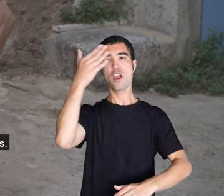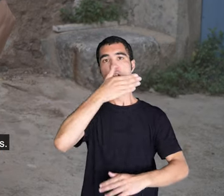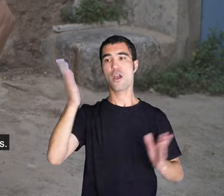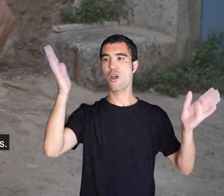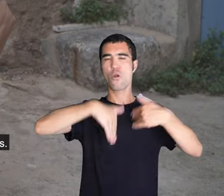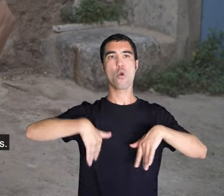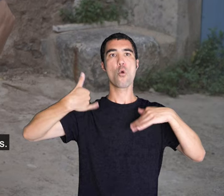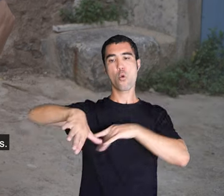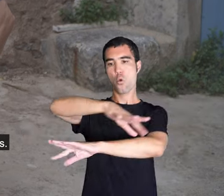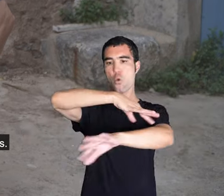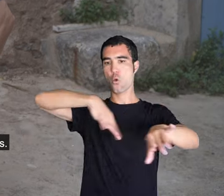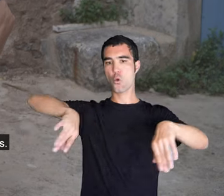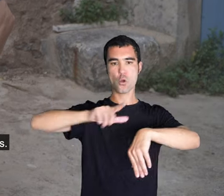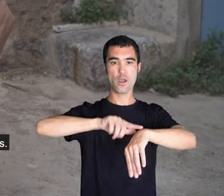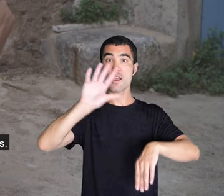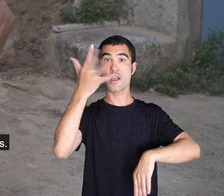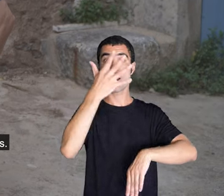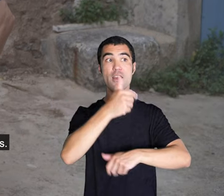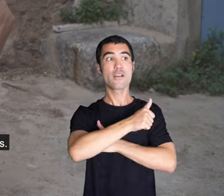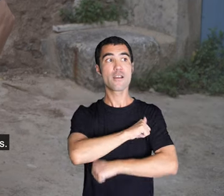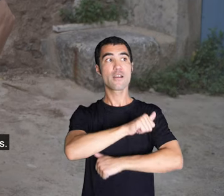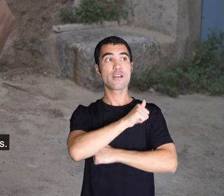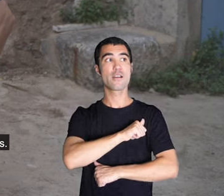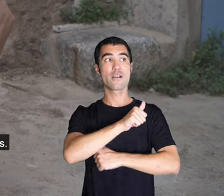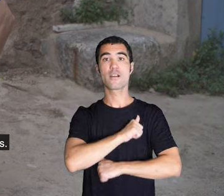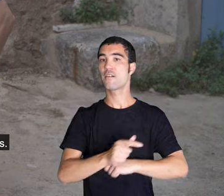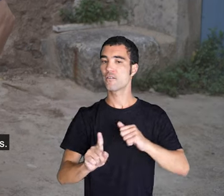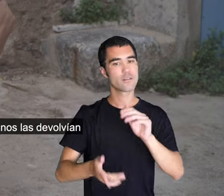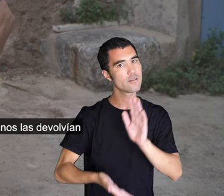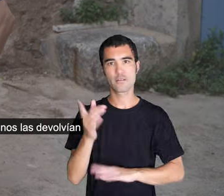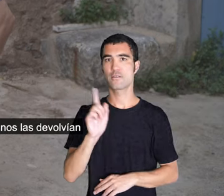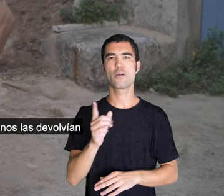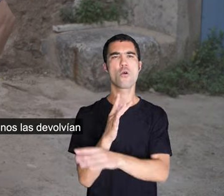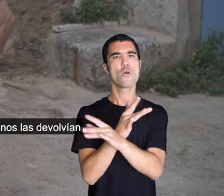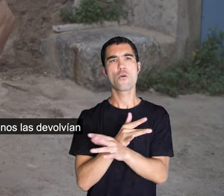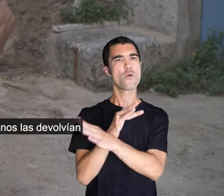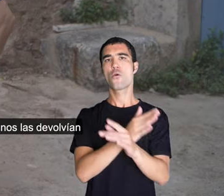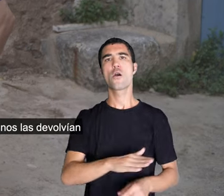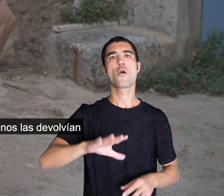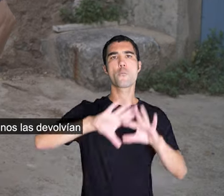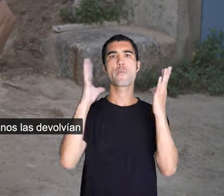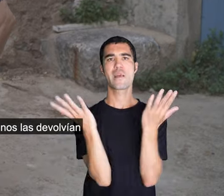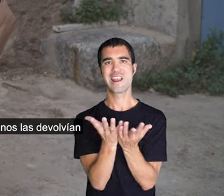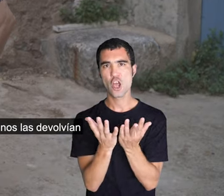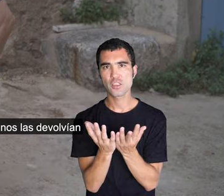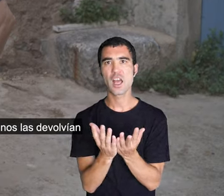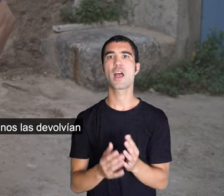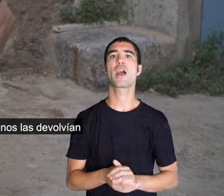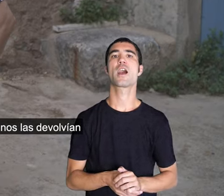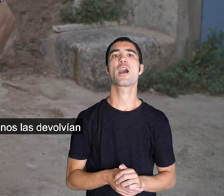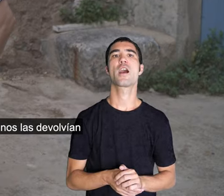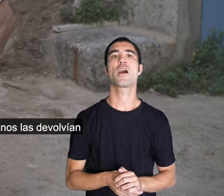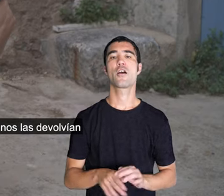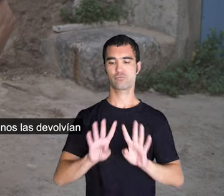m'entén? Així, però fins a les 5 els infants no sortien. I jugaven molt a la pilota. A pilota, amb